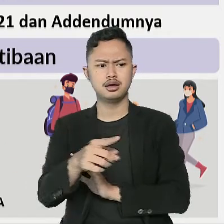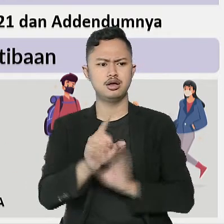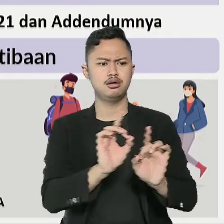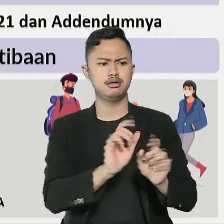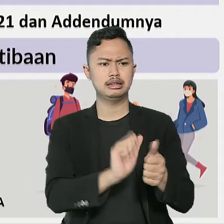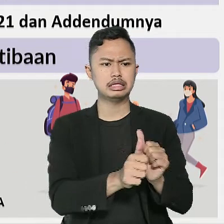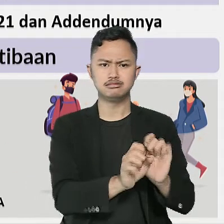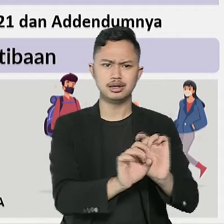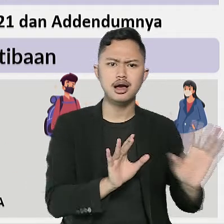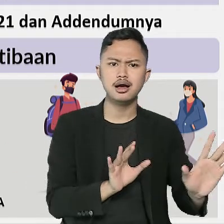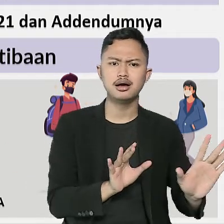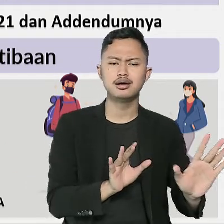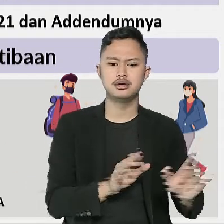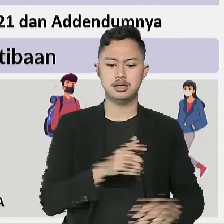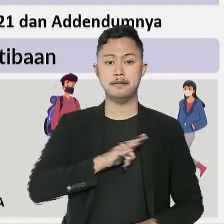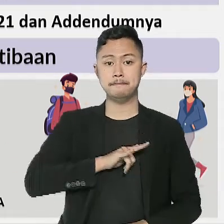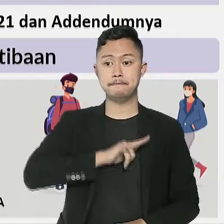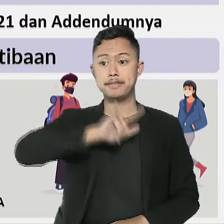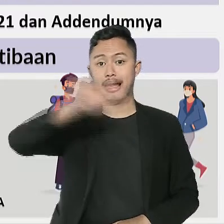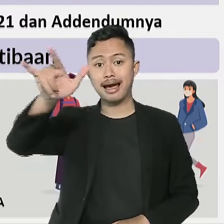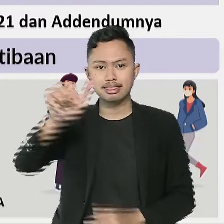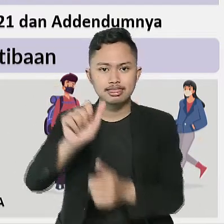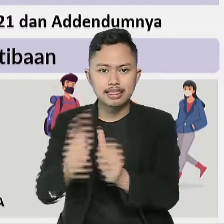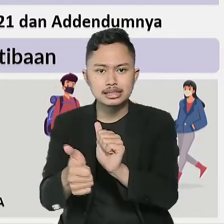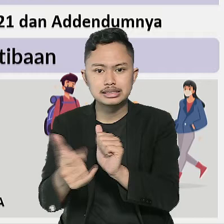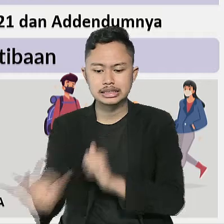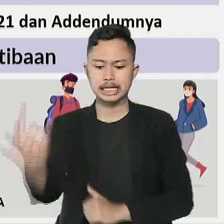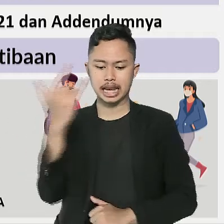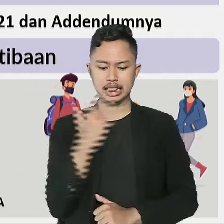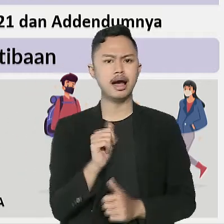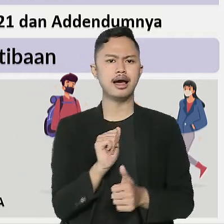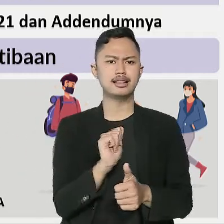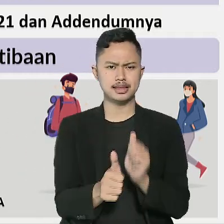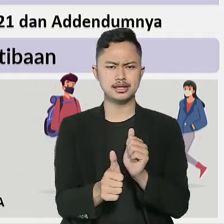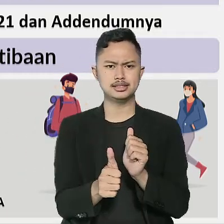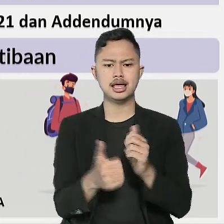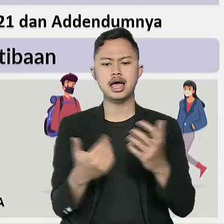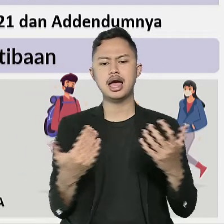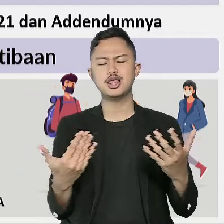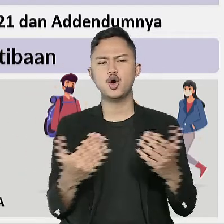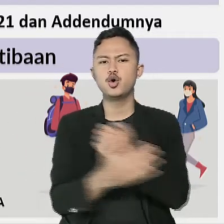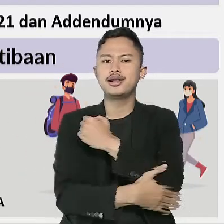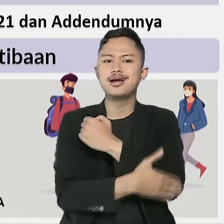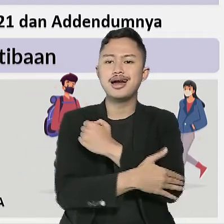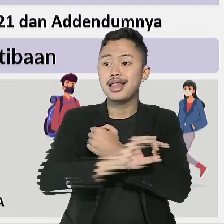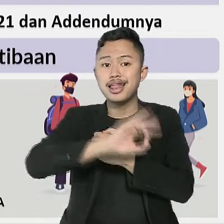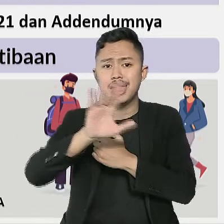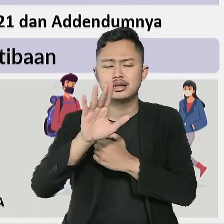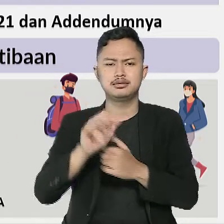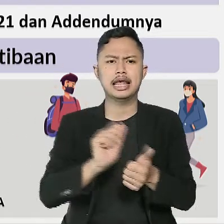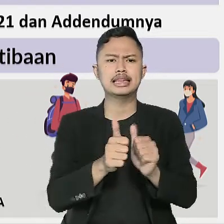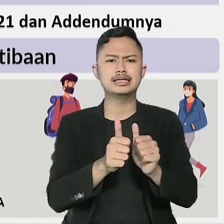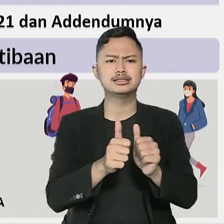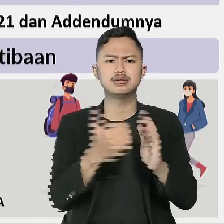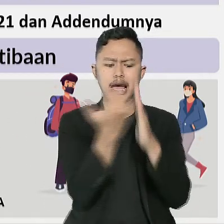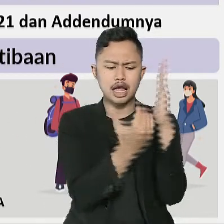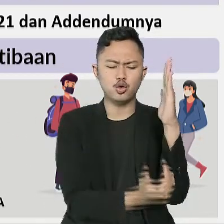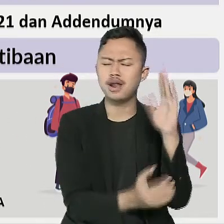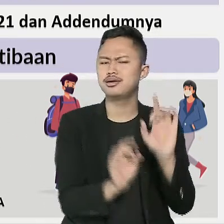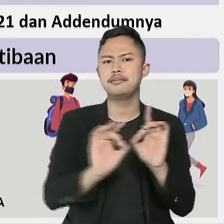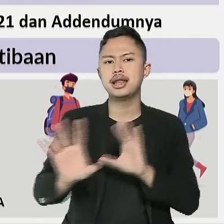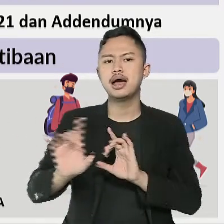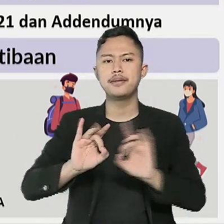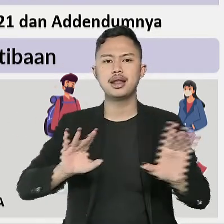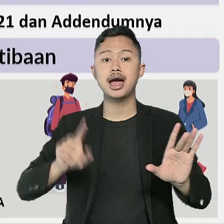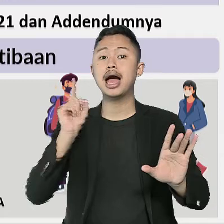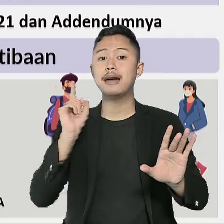tes ulang saat kedatangan, maupun durasi lama karantina di beberapa negara. Hal ini sesuai dengan